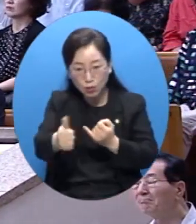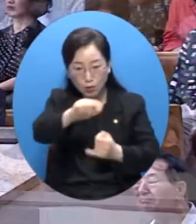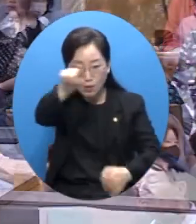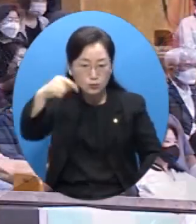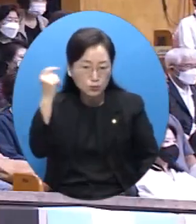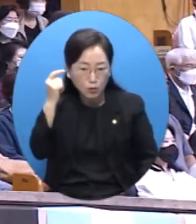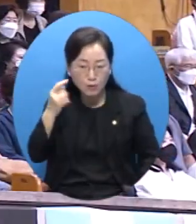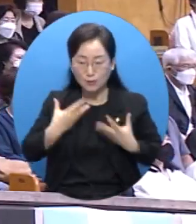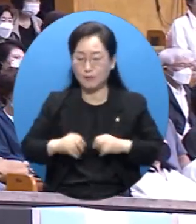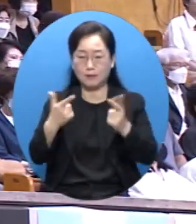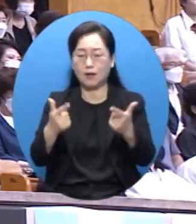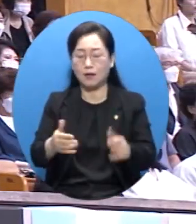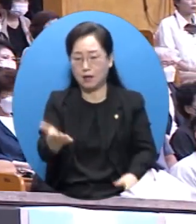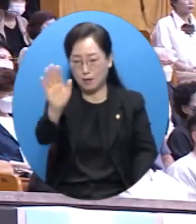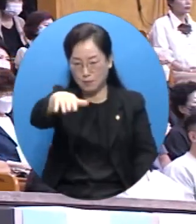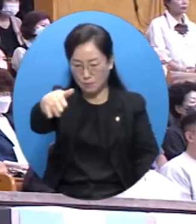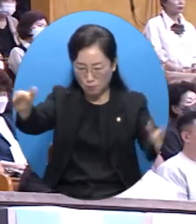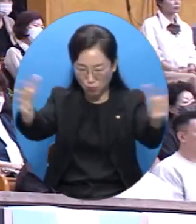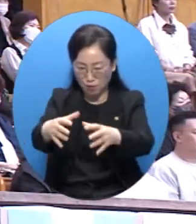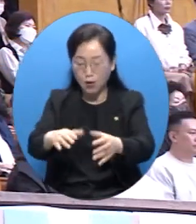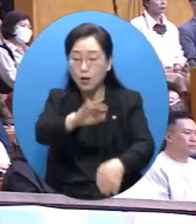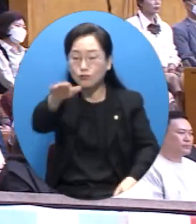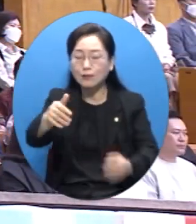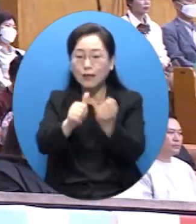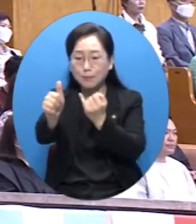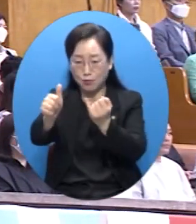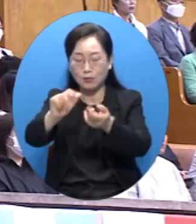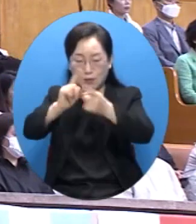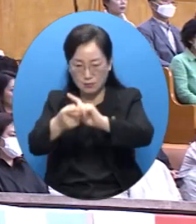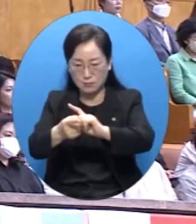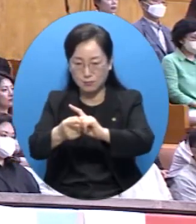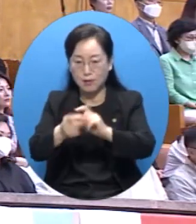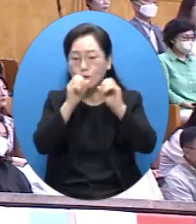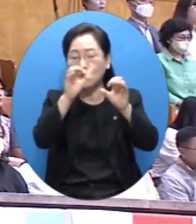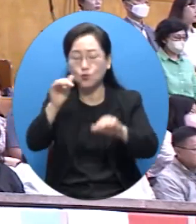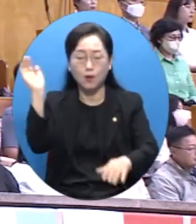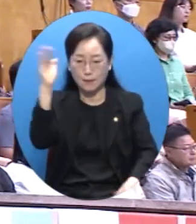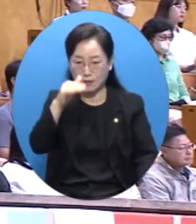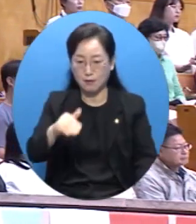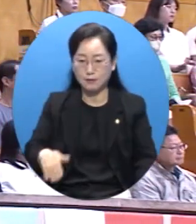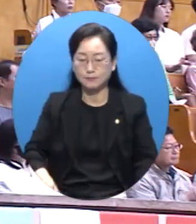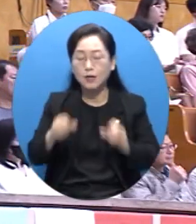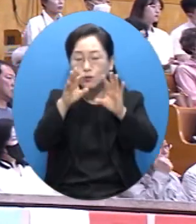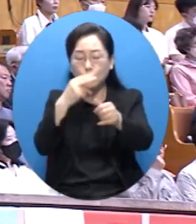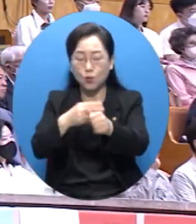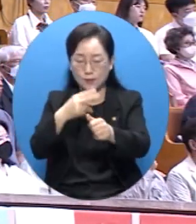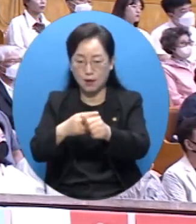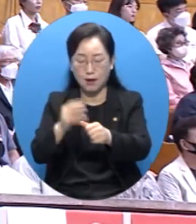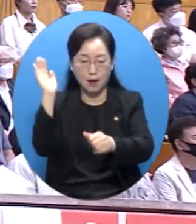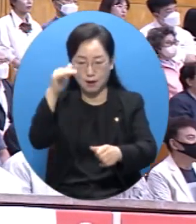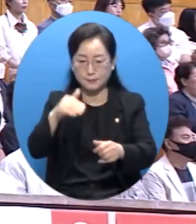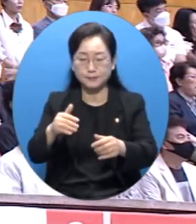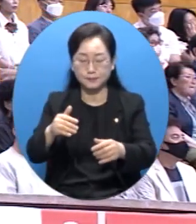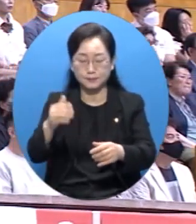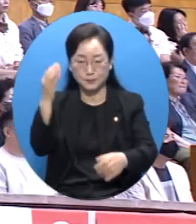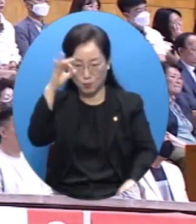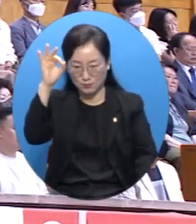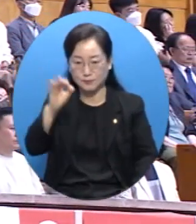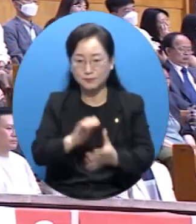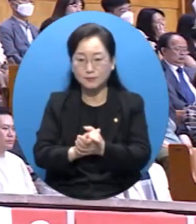않았습니다. 우리들은 남편이 못다 이루는 선교를 우리가 이루어야 되겠다. 그들이 선교사로 나가기로 했습니다. 그래서